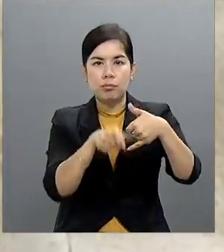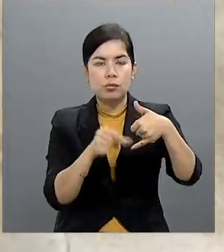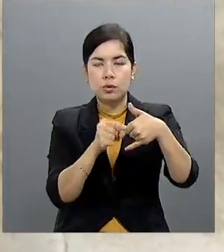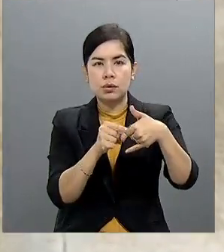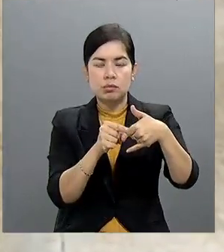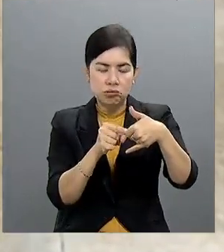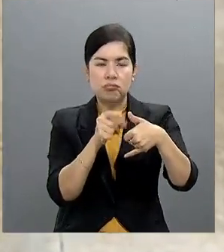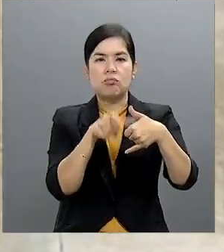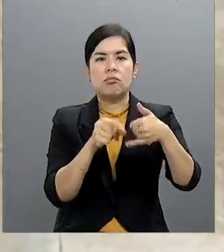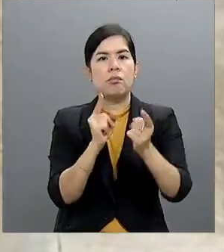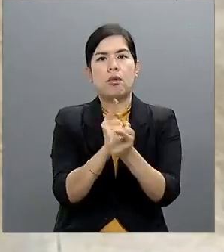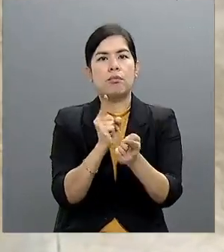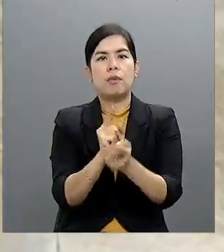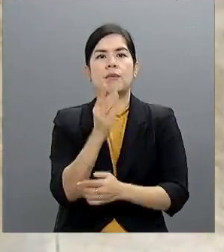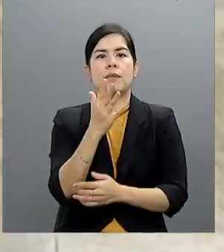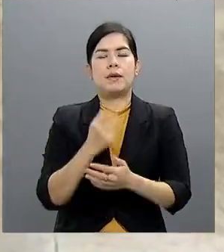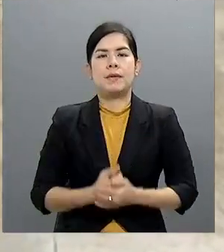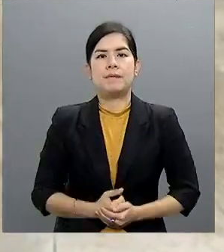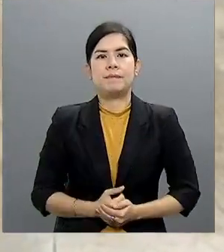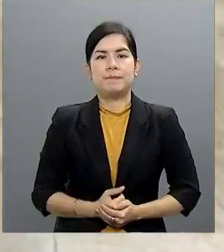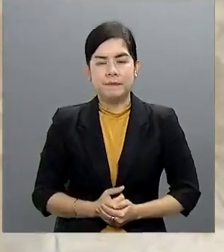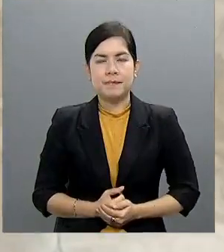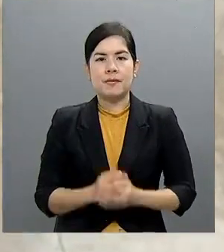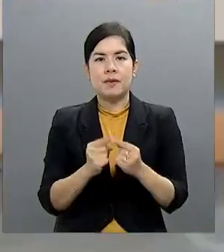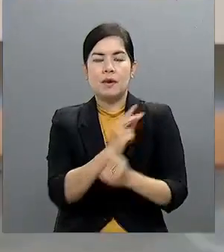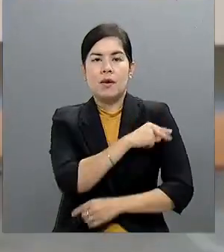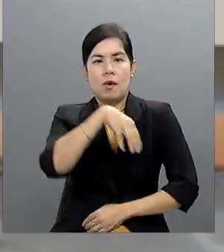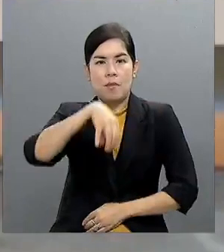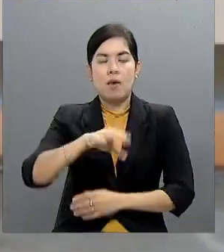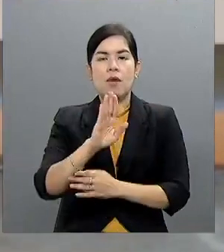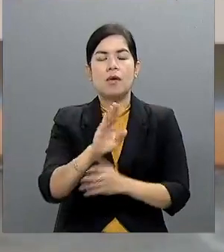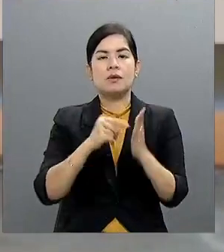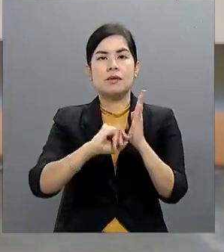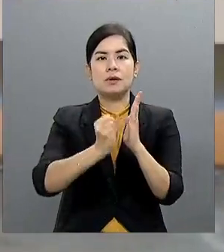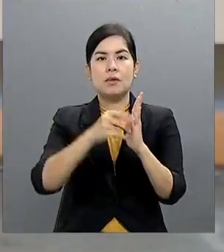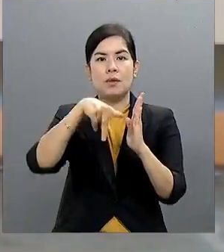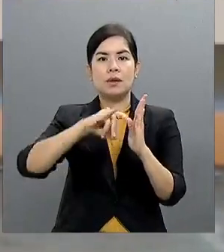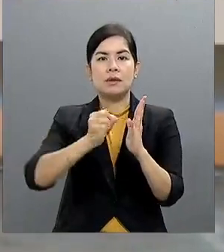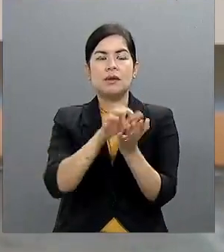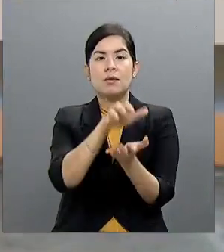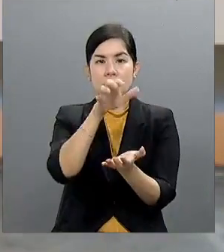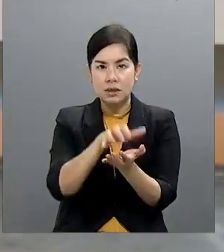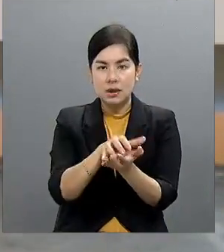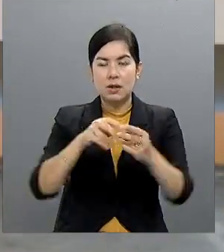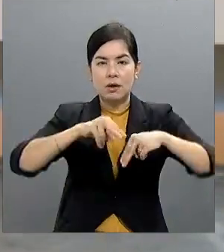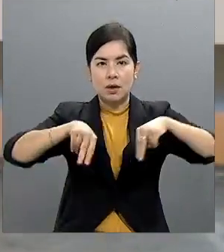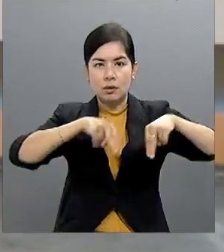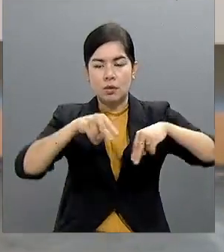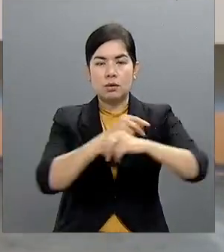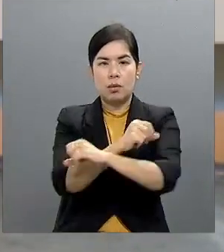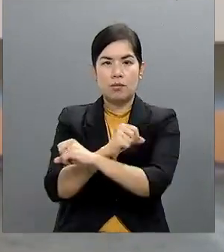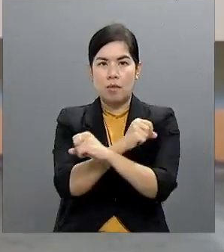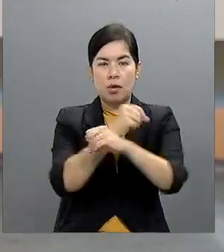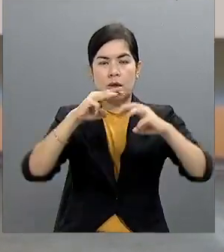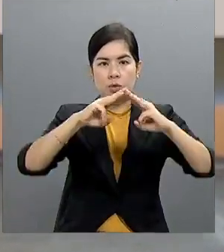ะคะซึ่งทางสาธารณสุขพิจิตรก็ได้เฝ้าระวังแล้วก็ป้องกันในส่วนของโครงการวัดปลอดเชื้อโควิดซึ่งเจ้าหน้